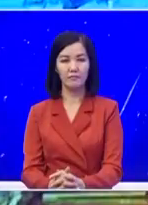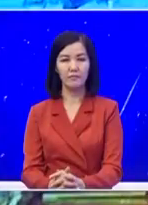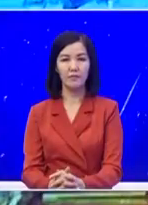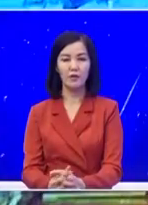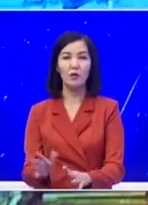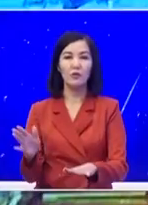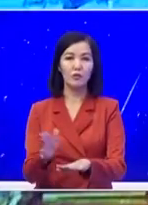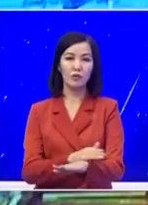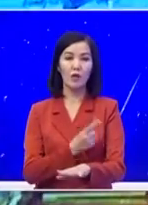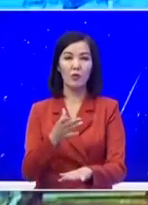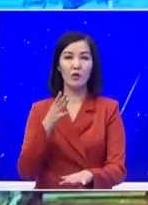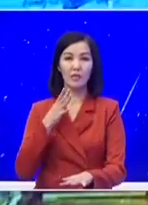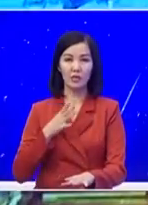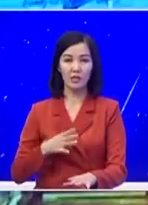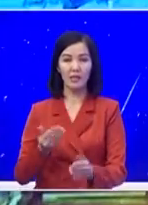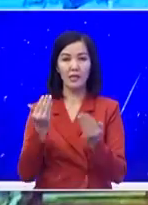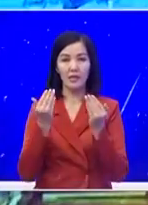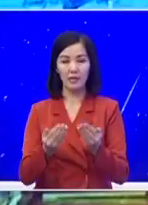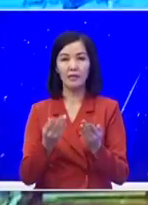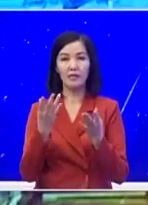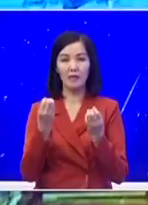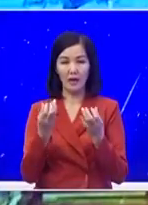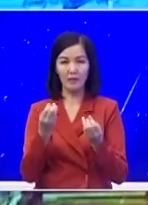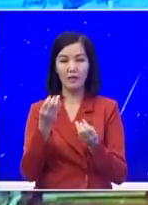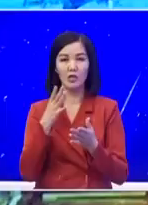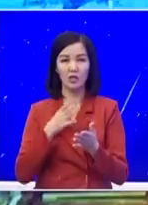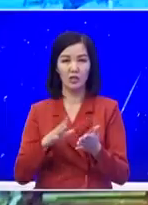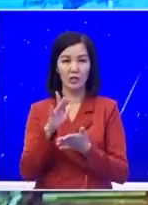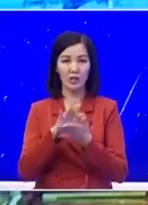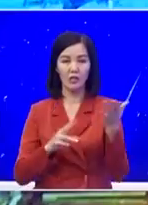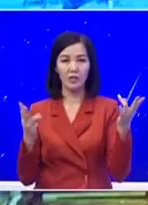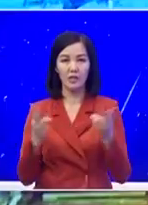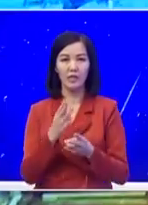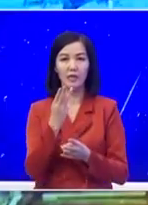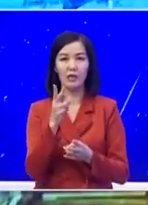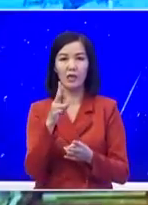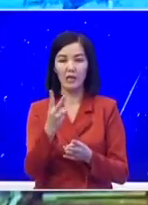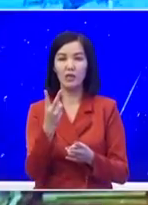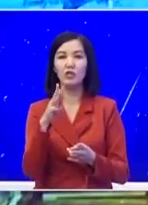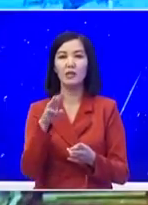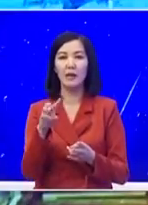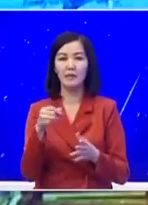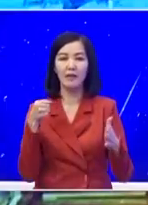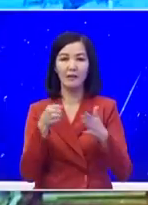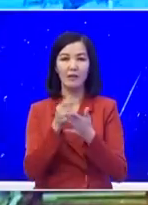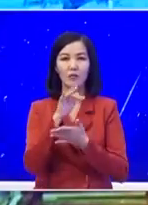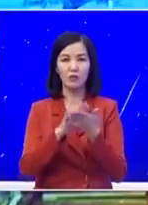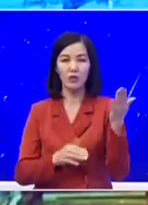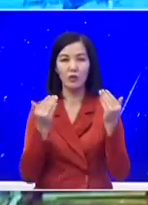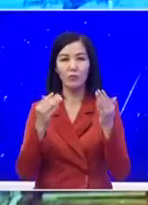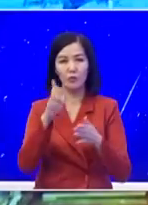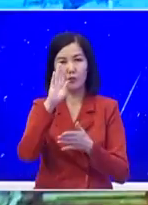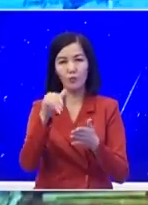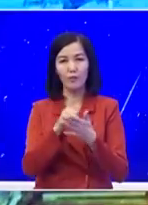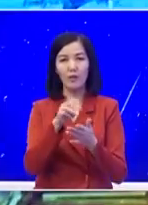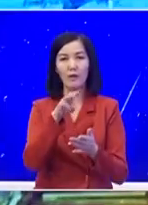Қырқына шыдадық, біріне шыдалық. Қатаң карантин шаралары 2 тамызға дейін ұзартылды. Бұл туралы бүгін үкімет басшысы Асқар